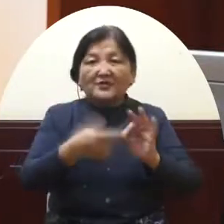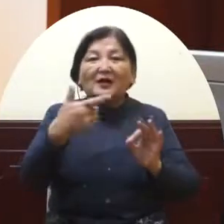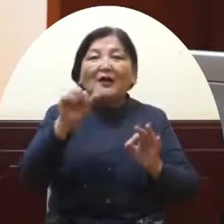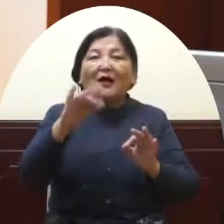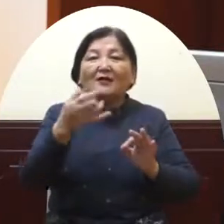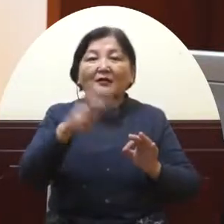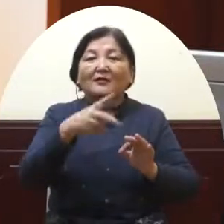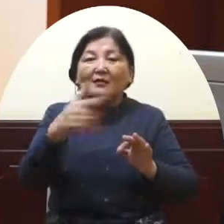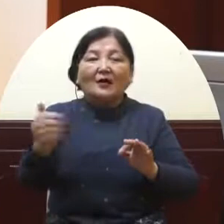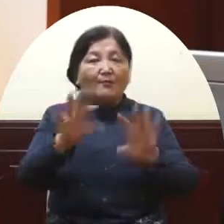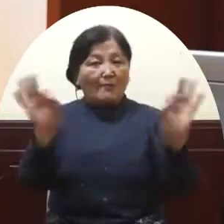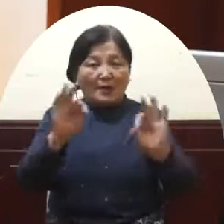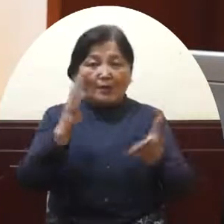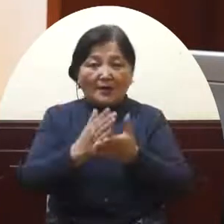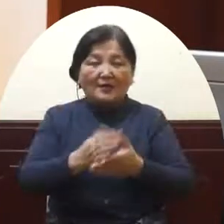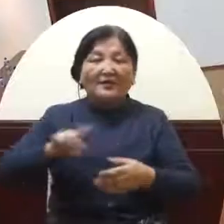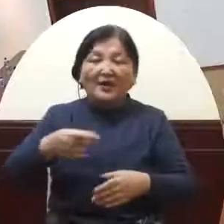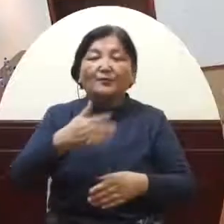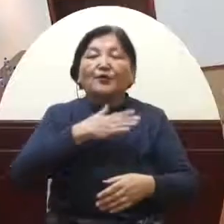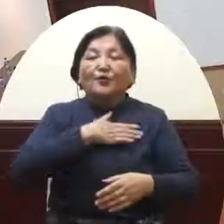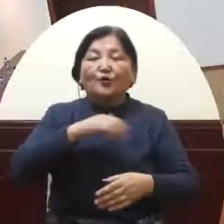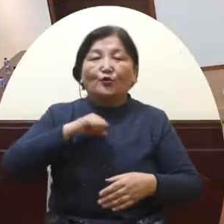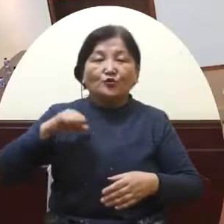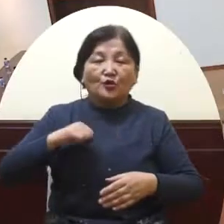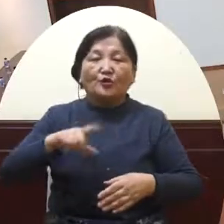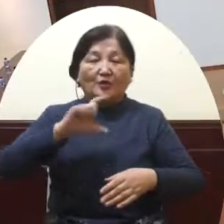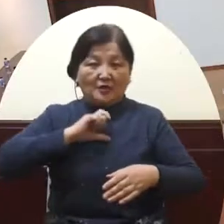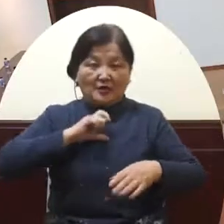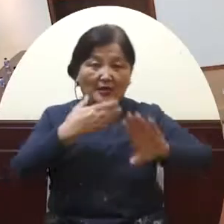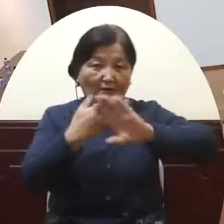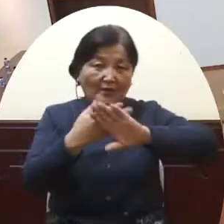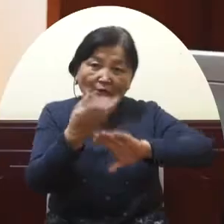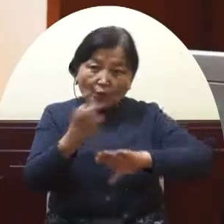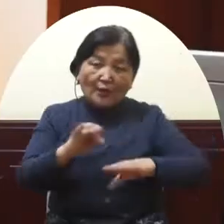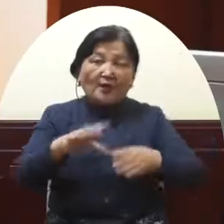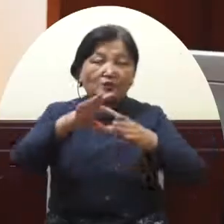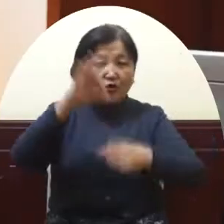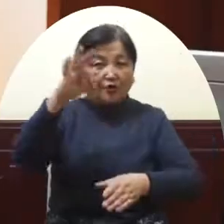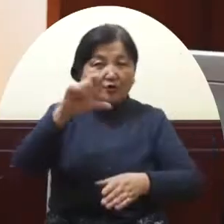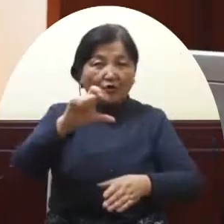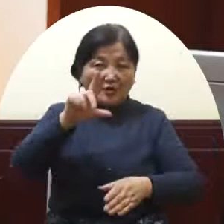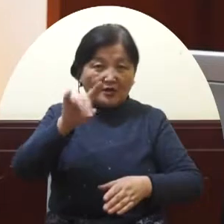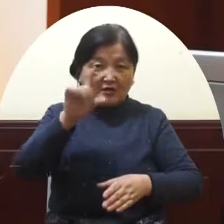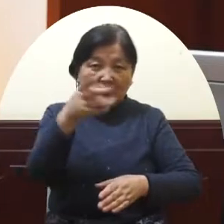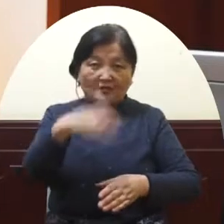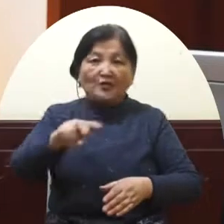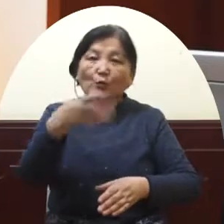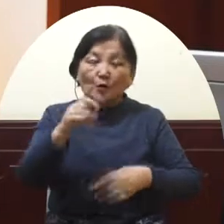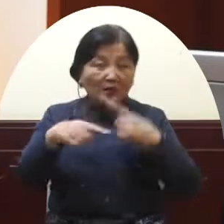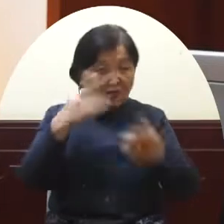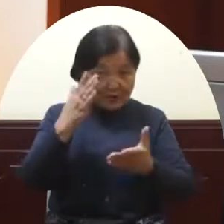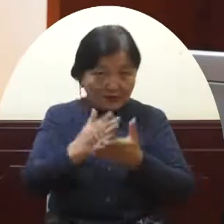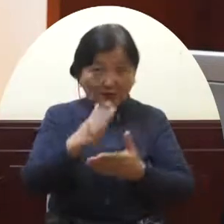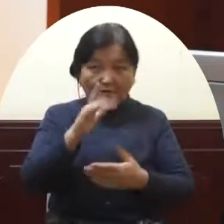Яагаад бид нар өөрсдийнхөө эрхийг хамгаалах гэж сонгох эрхийн тухай ярьж байгаа вэ гэдэг асуудал их сонирхолтой. Үндсэндээ бол бид